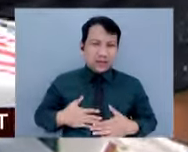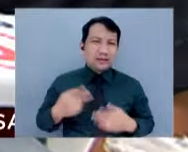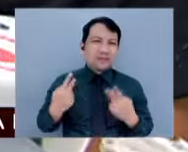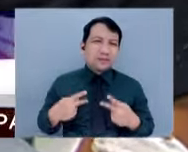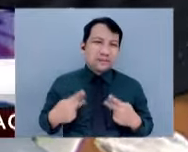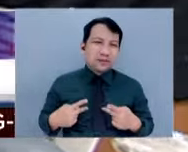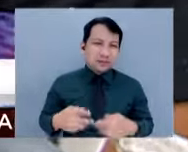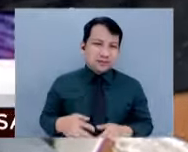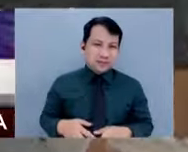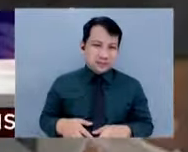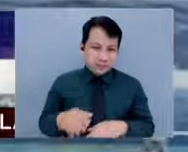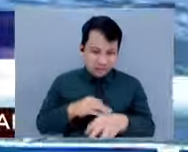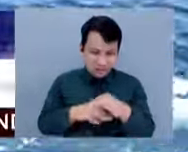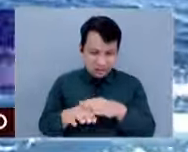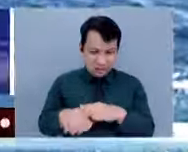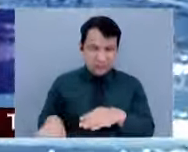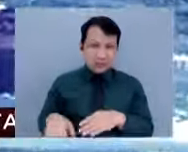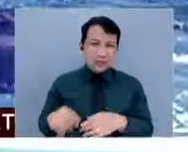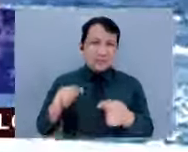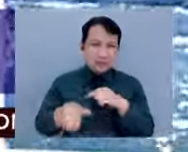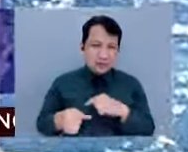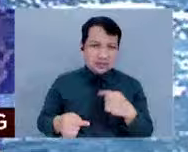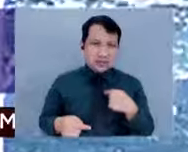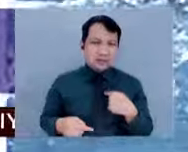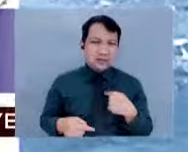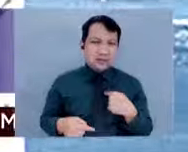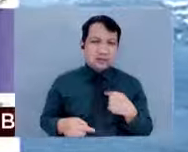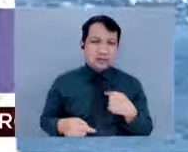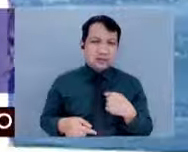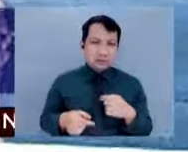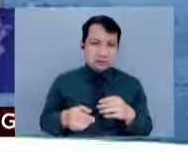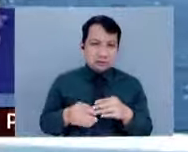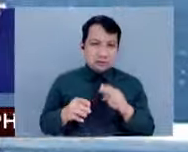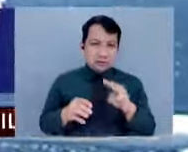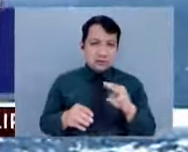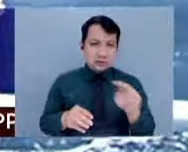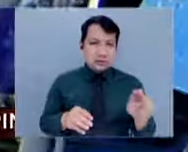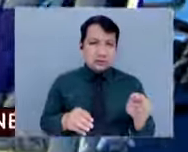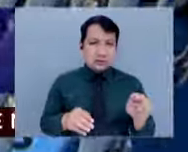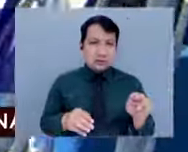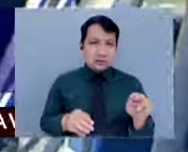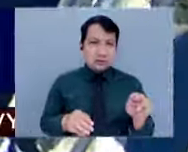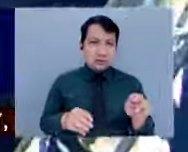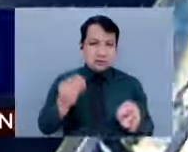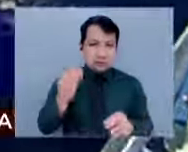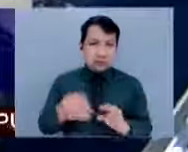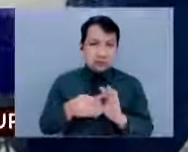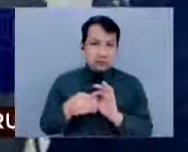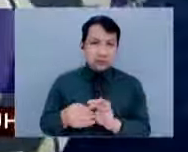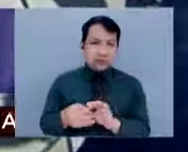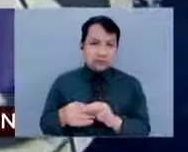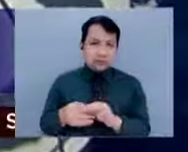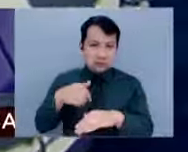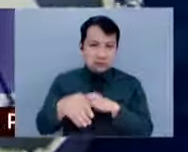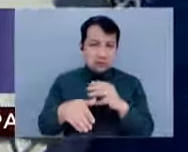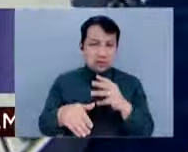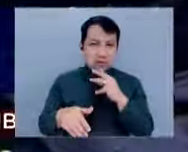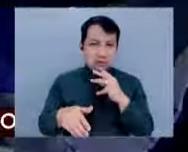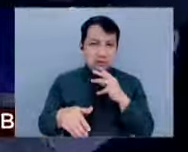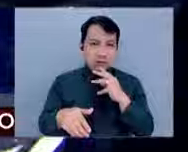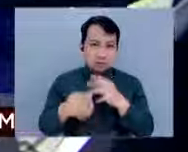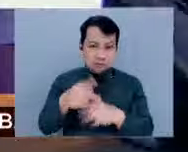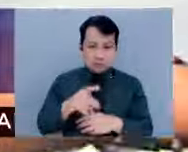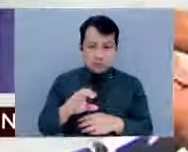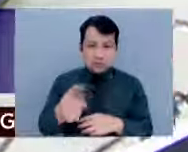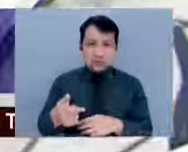Paa ko, sir, na pilayan ako. Hindi natuloy ang Onaiza May 4 sa Ayungin Shoal. Pero nagpadala ng rubber boat ang Philippine Navy